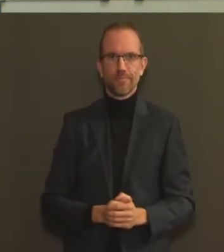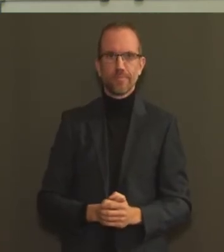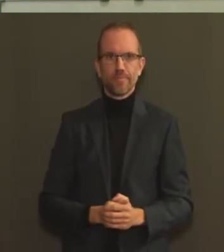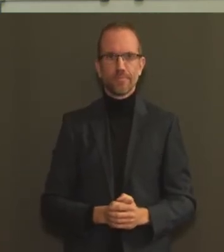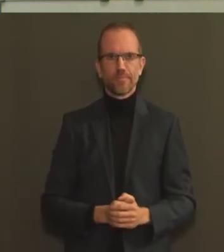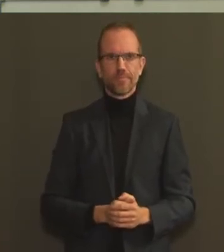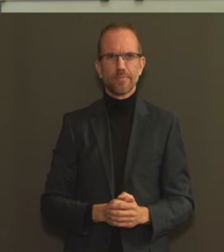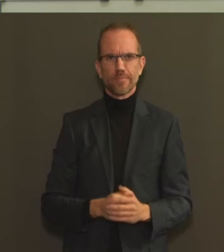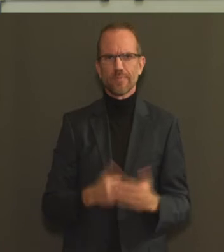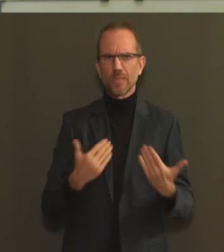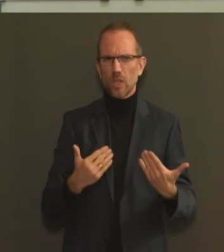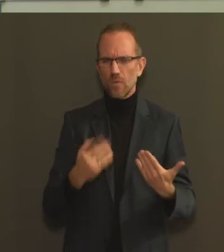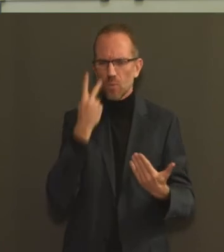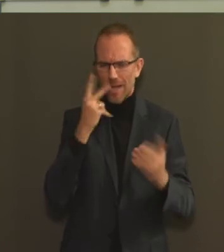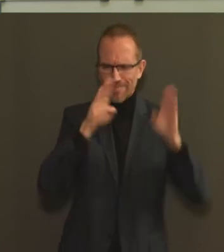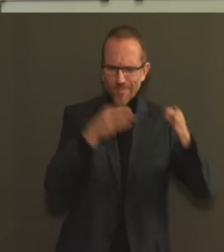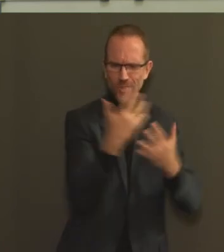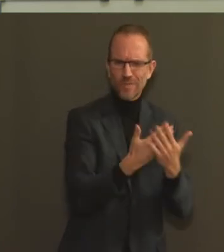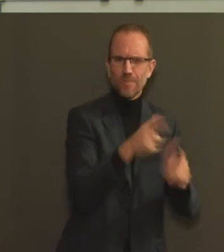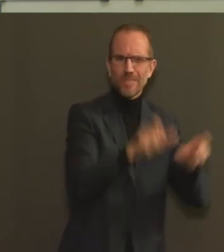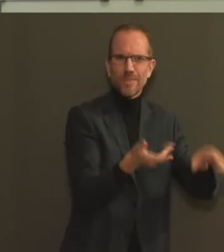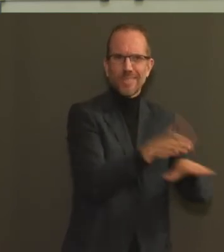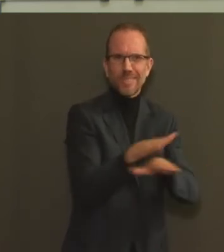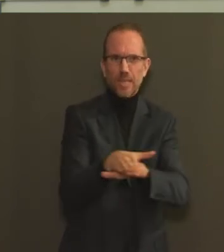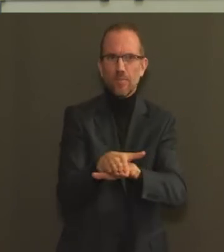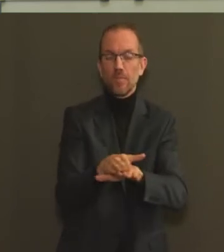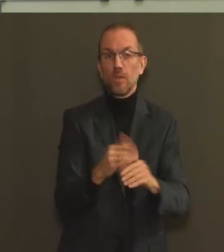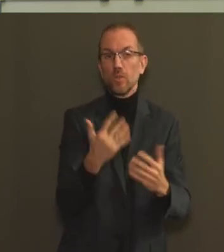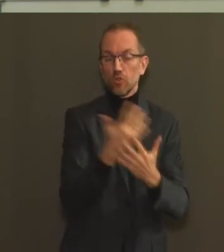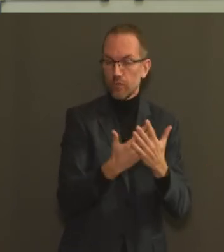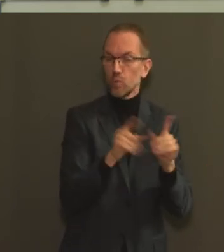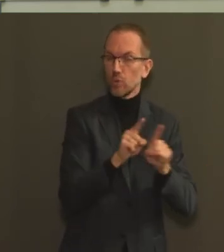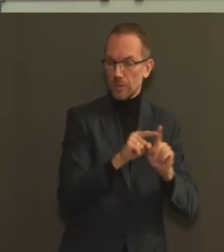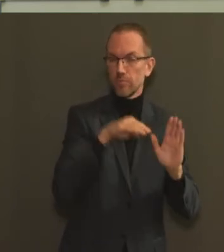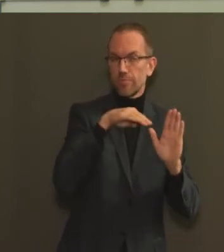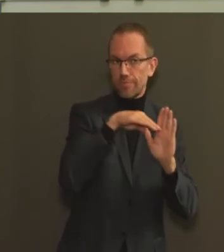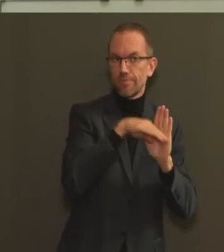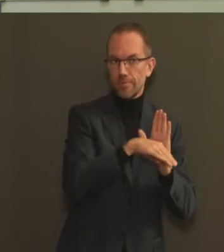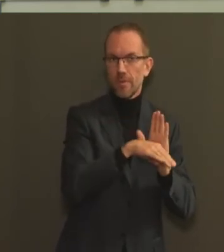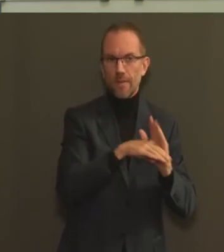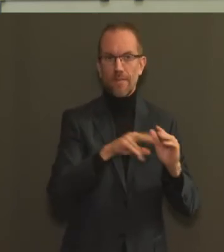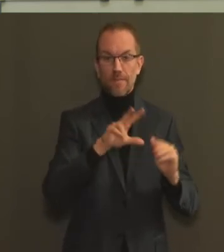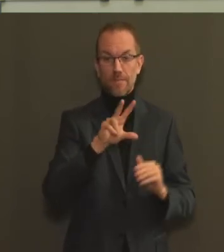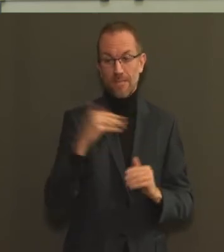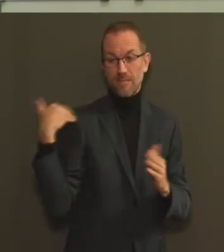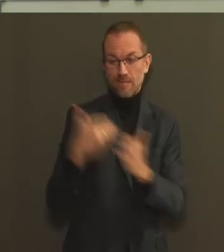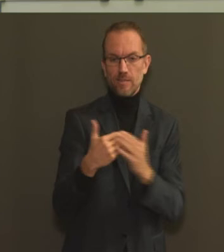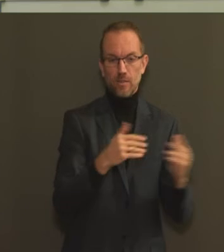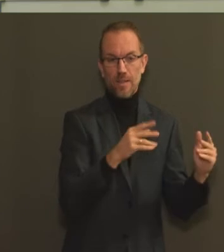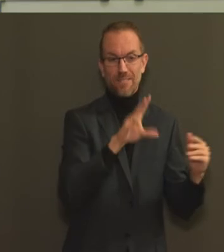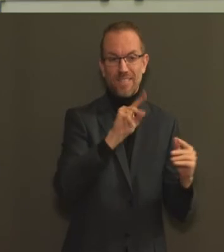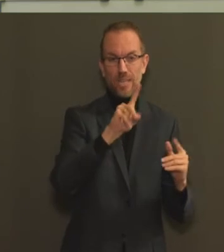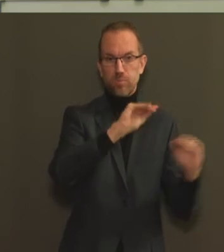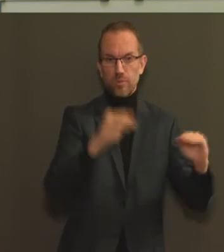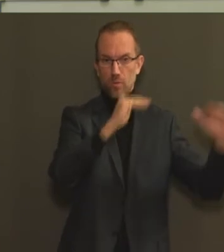aussi les chiffres tendent à continuer à diminuer. La diminution est de 21% sur une base hebdomadaire,